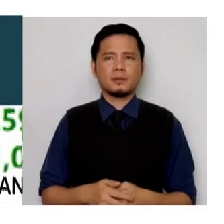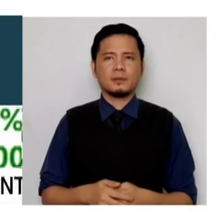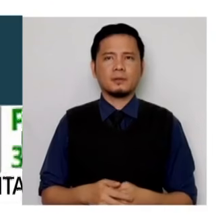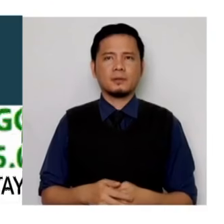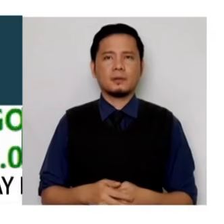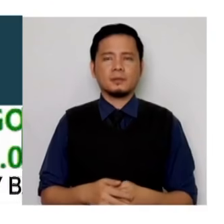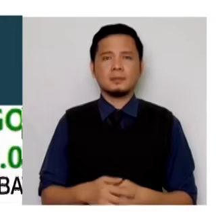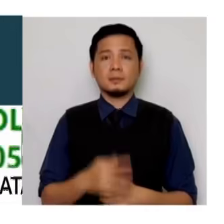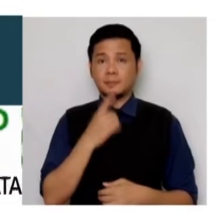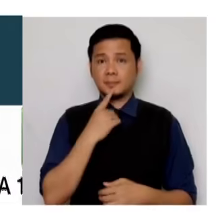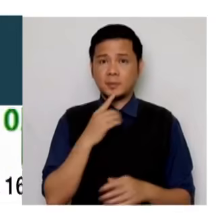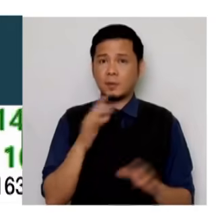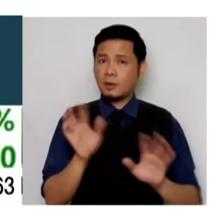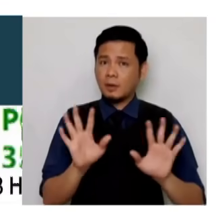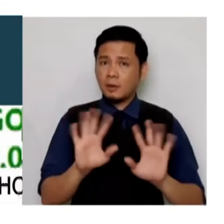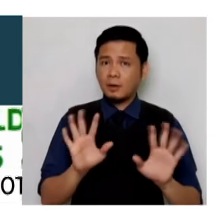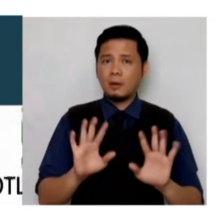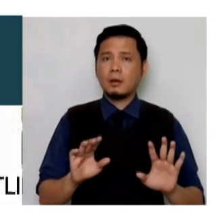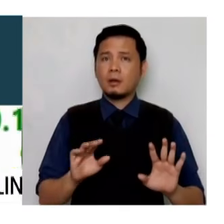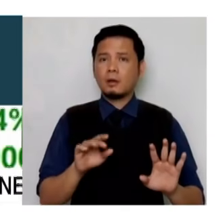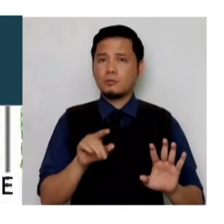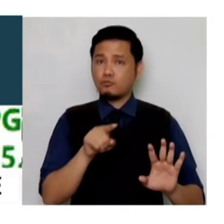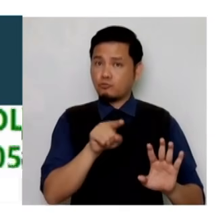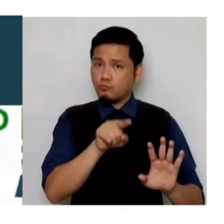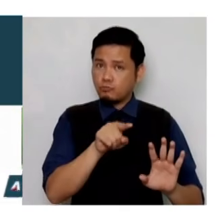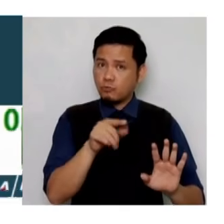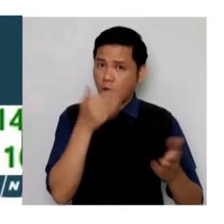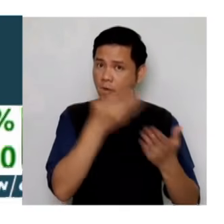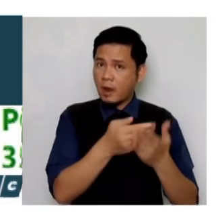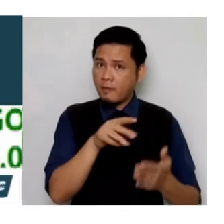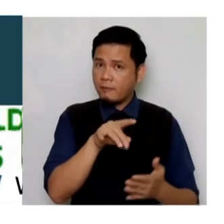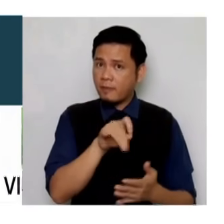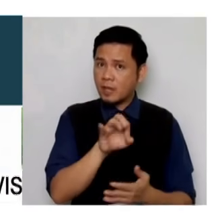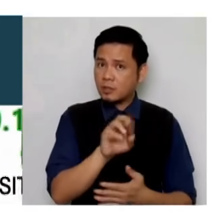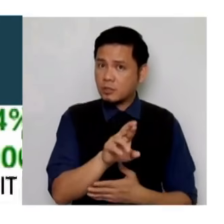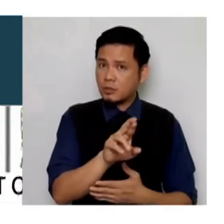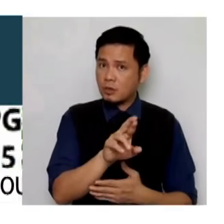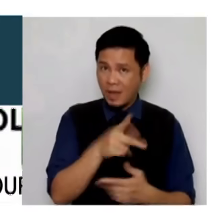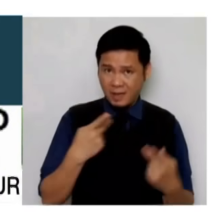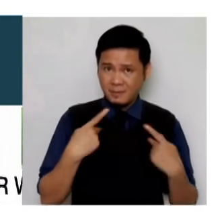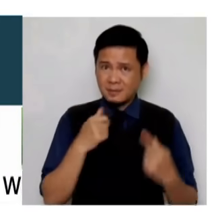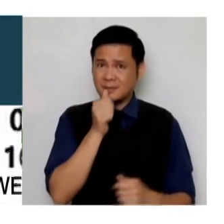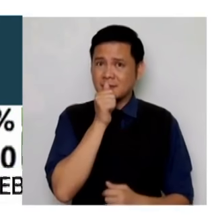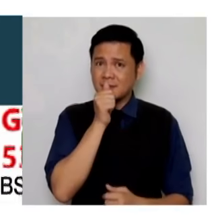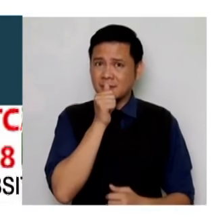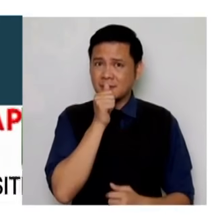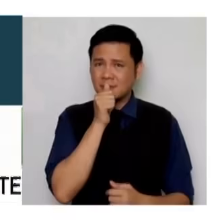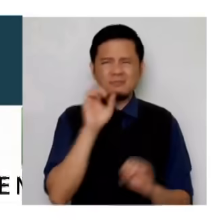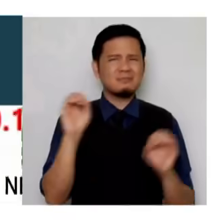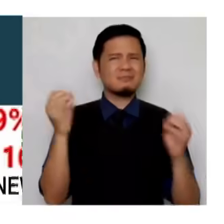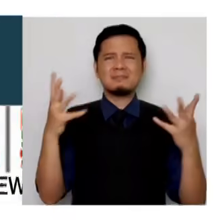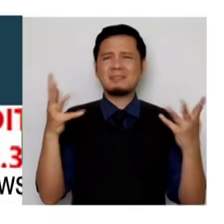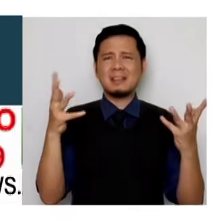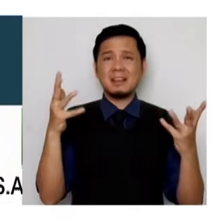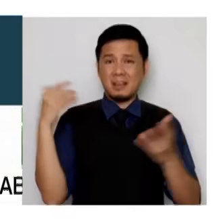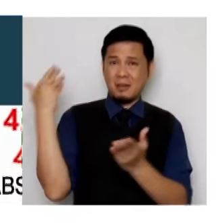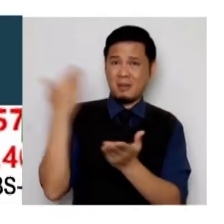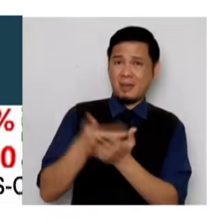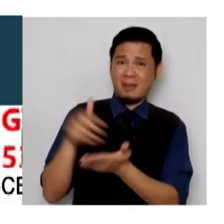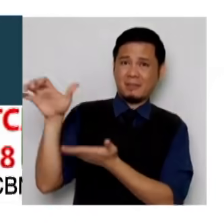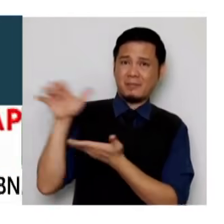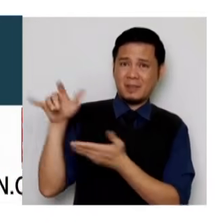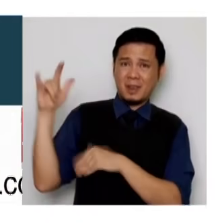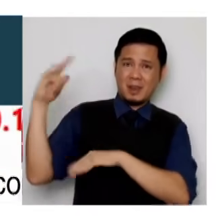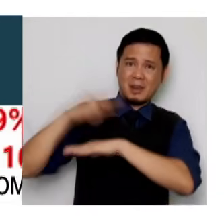Sasabihin, wag niyo sabihin na meron kayong darating na Pfizer. Meron bang sikreto, Carmina? Walang sikreto, pagdating pa lang yan sa airport, alam na